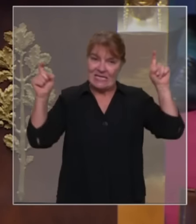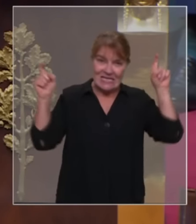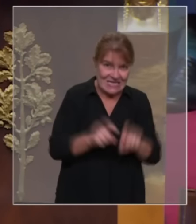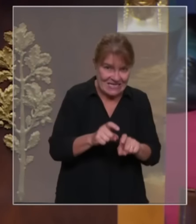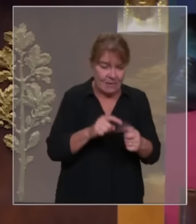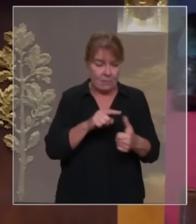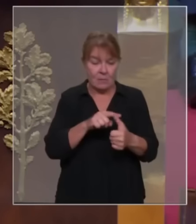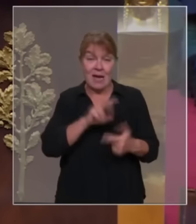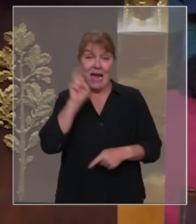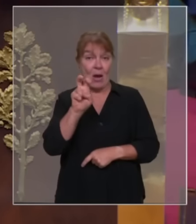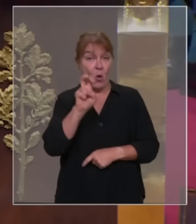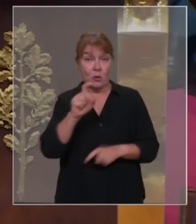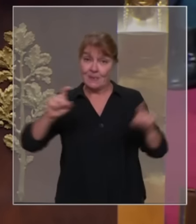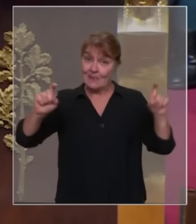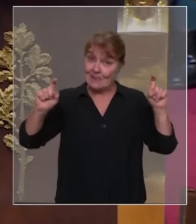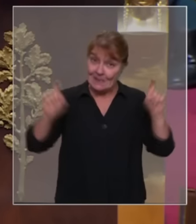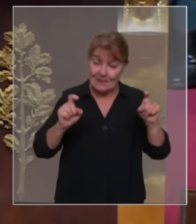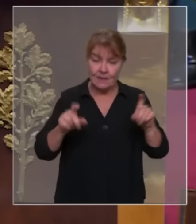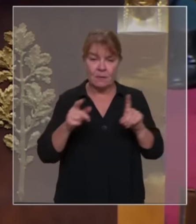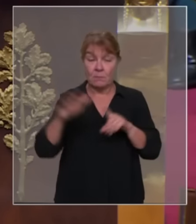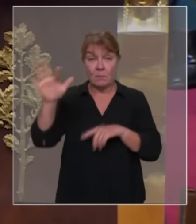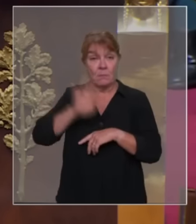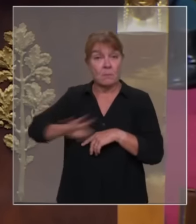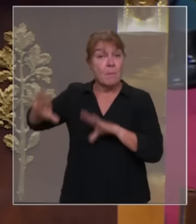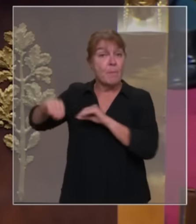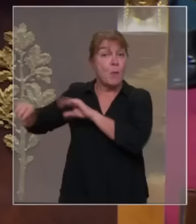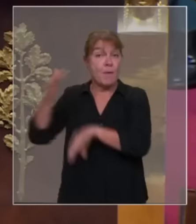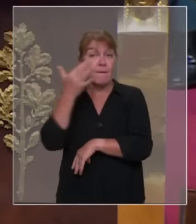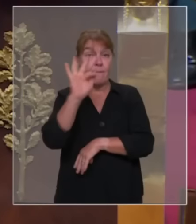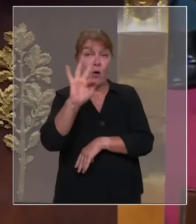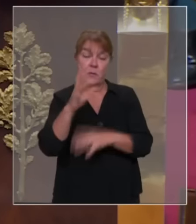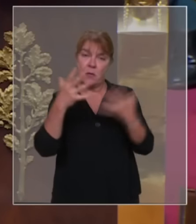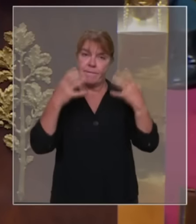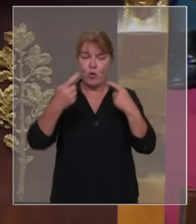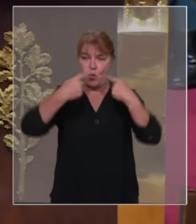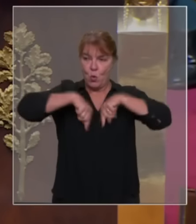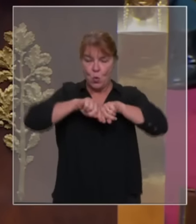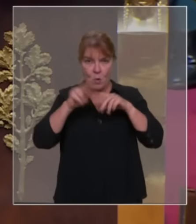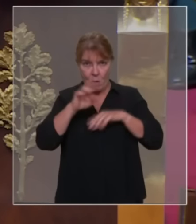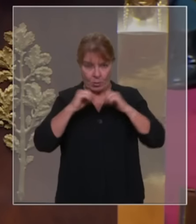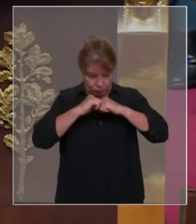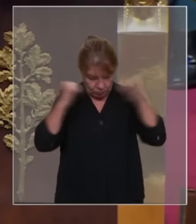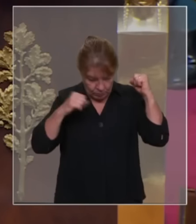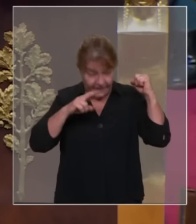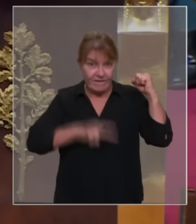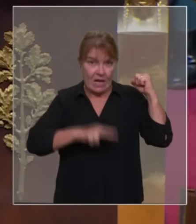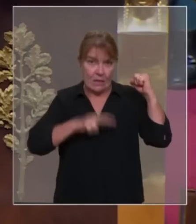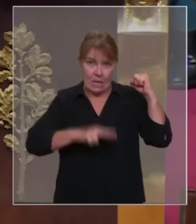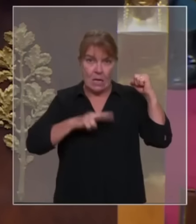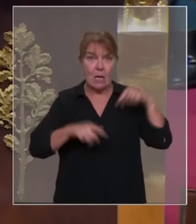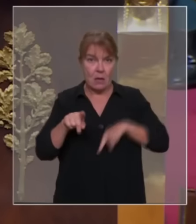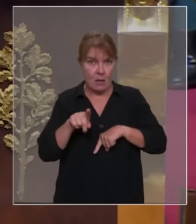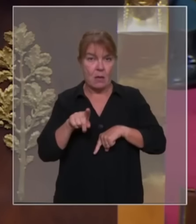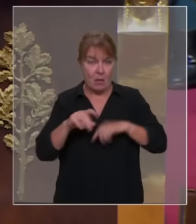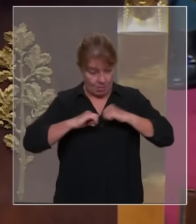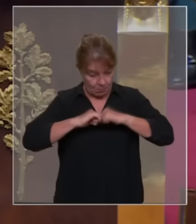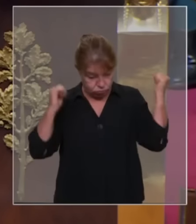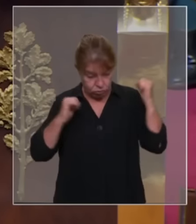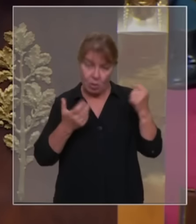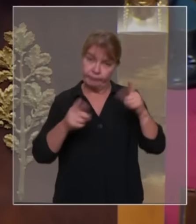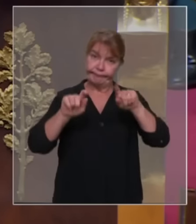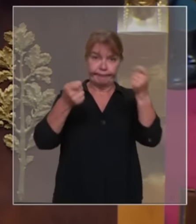écologique. Les Français attendent que nous regardions la vérité en face et ils attendent aussi que le